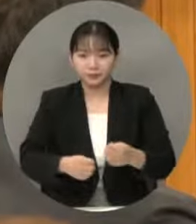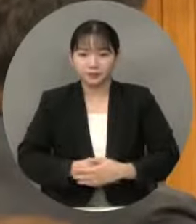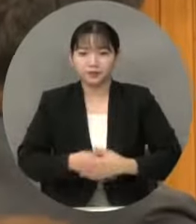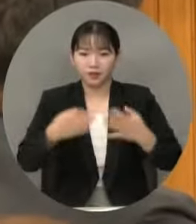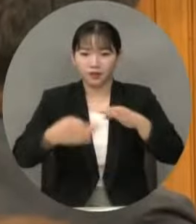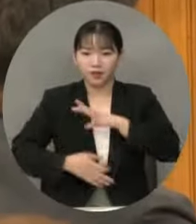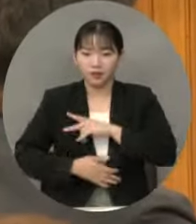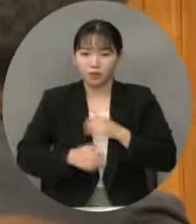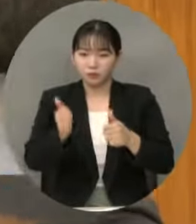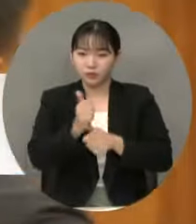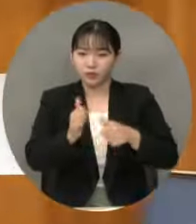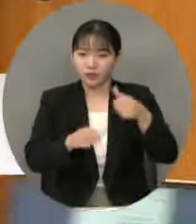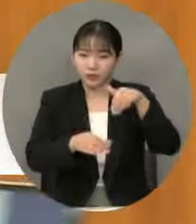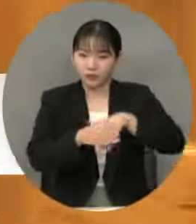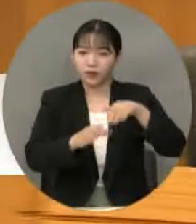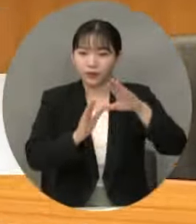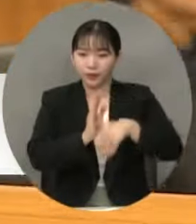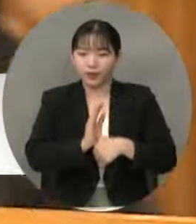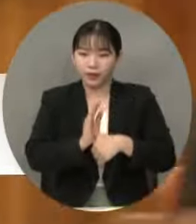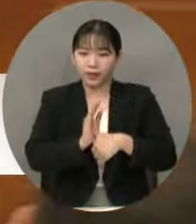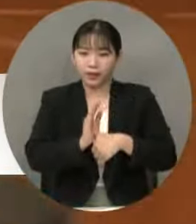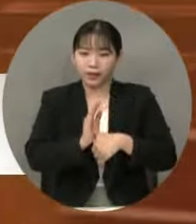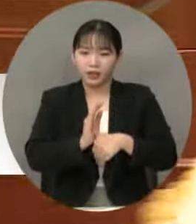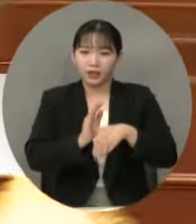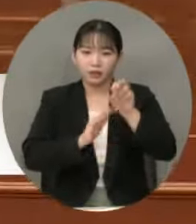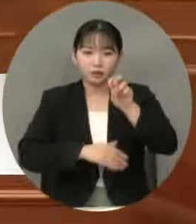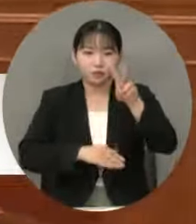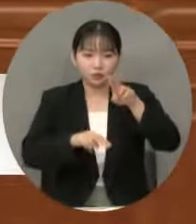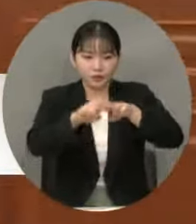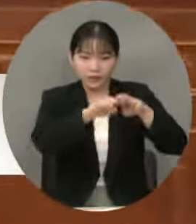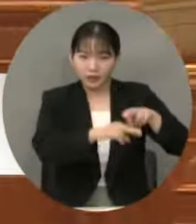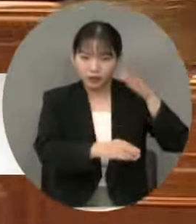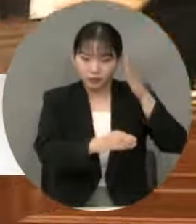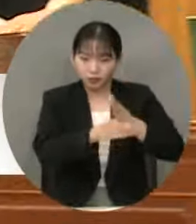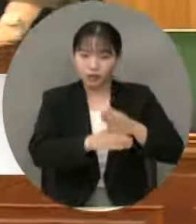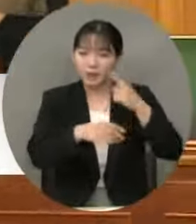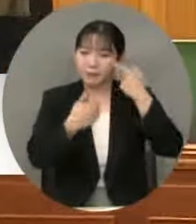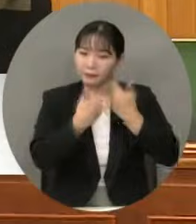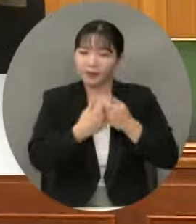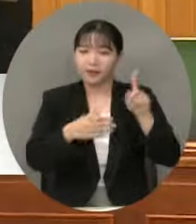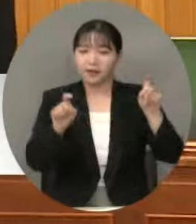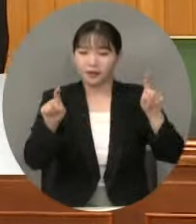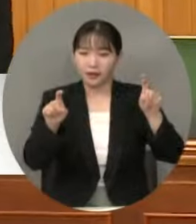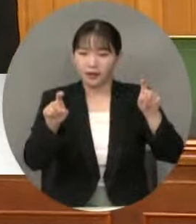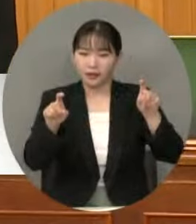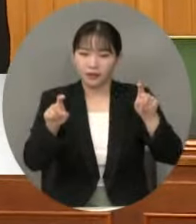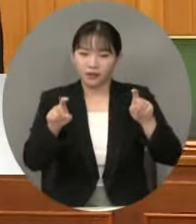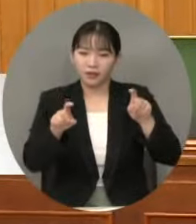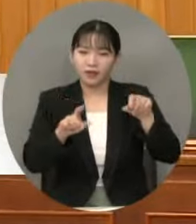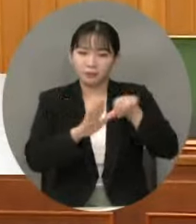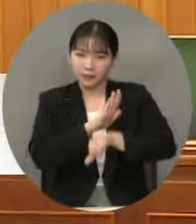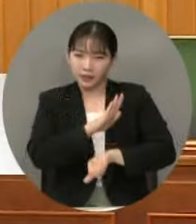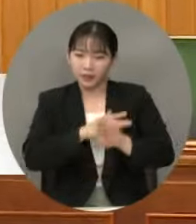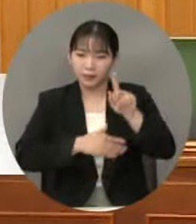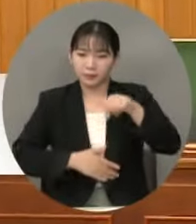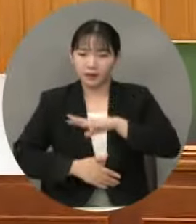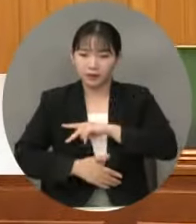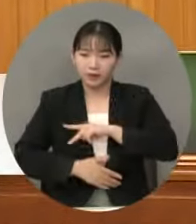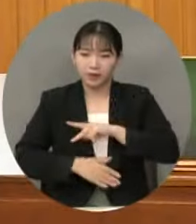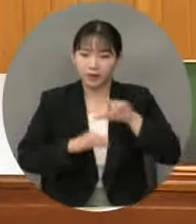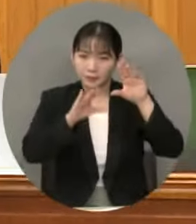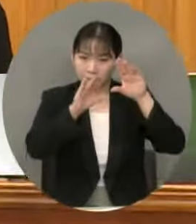김 의원은 부의장 선거에서 전체 22석 표 가운데 반대 12표로 과반 반대를 받았고 박 의원은